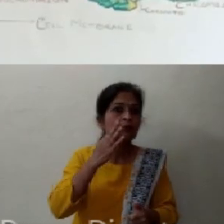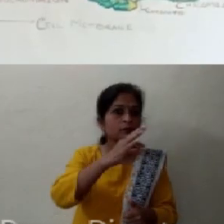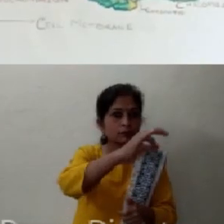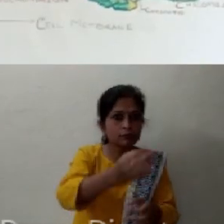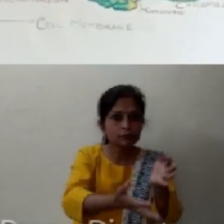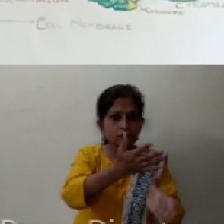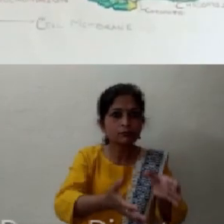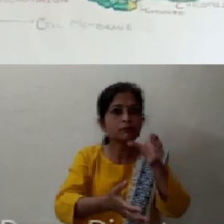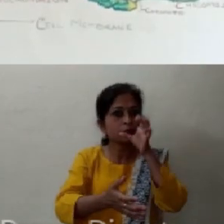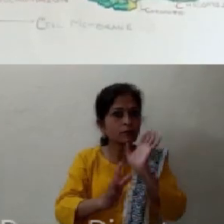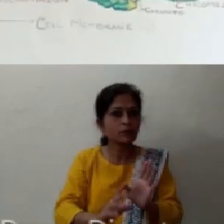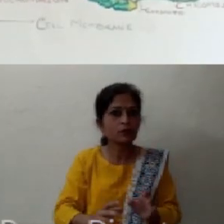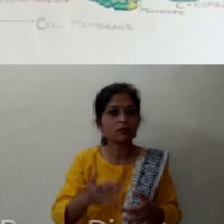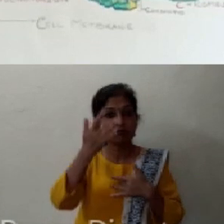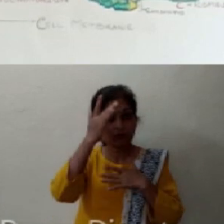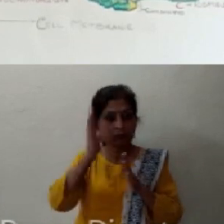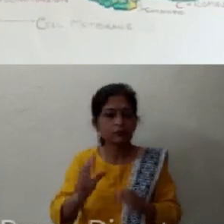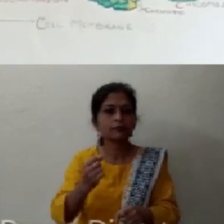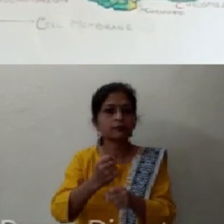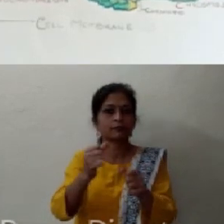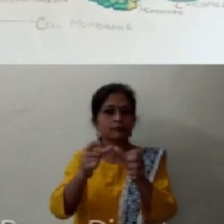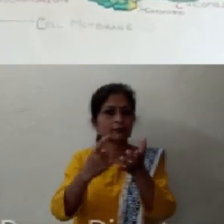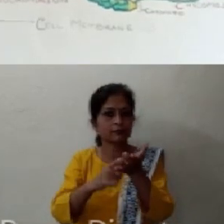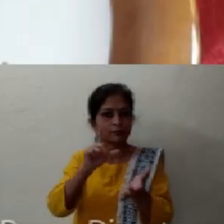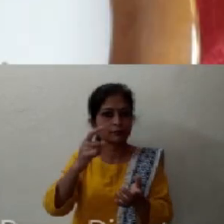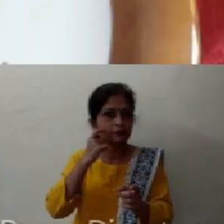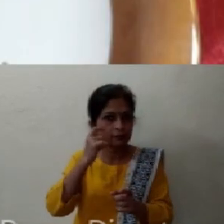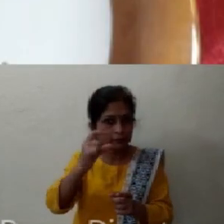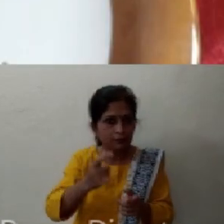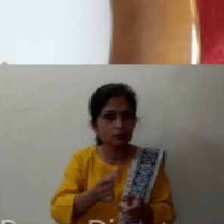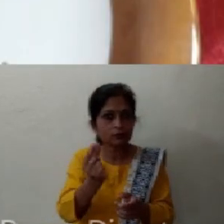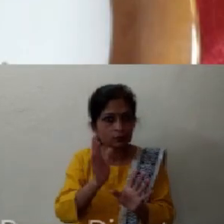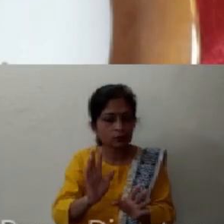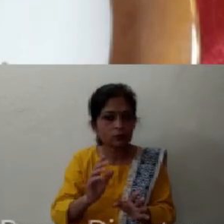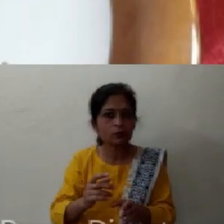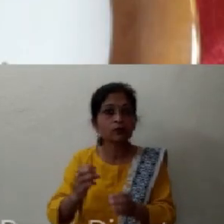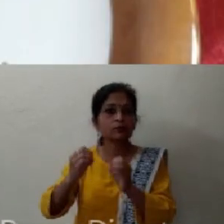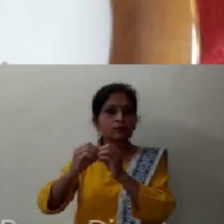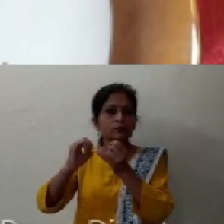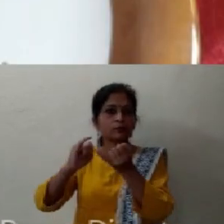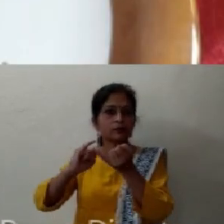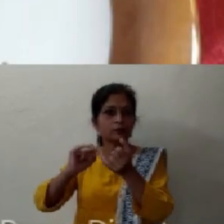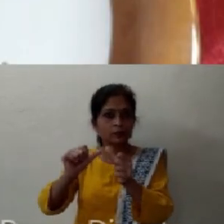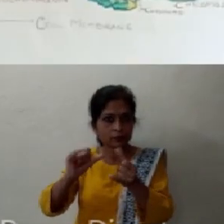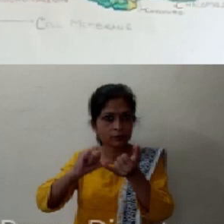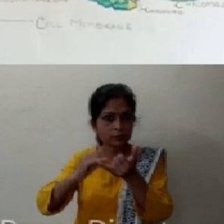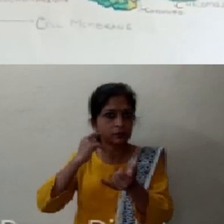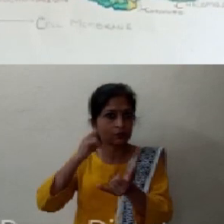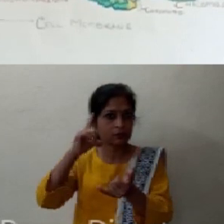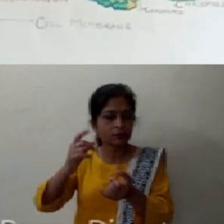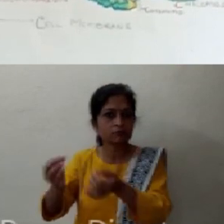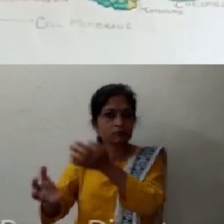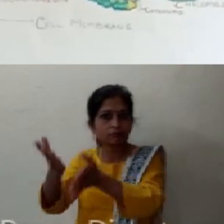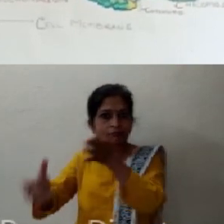हो तो लहसुन का प्रयोग करो, काढ़े में तुलसी डालो। ये सारी के सारे उपाय हमारे शरीर